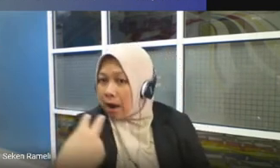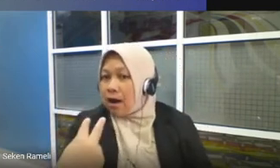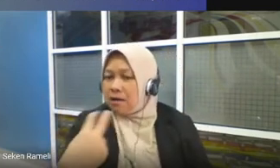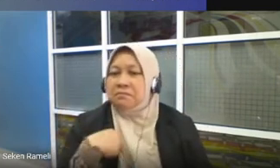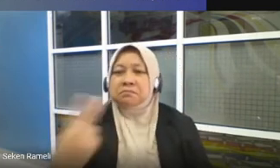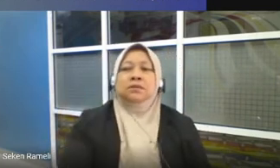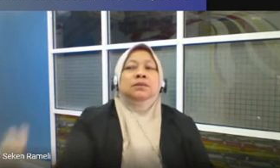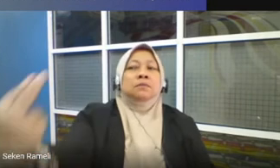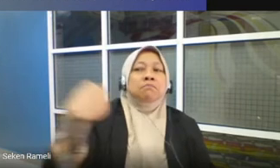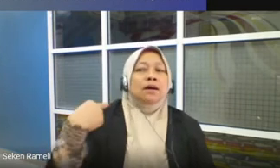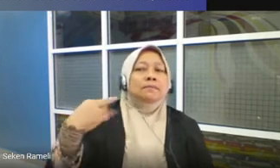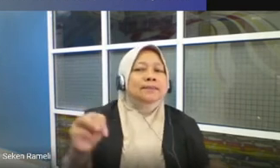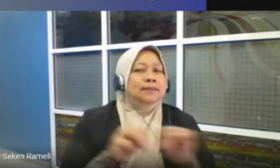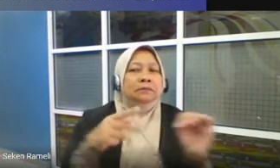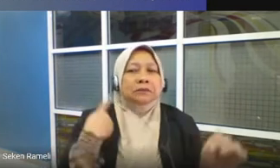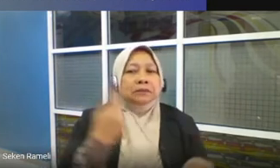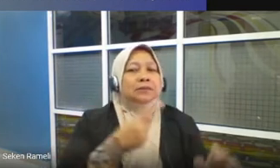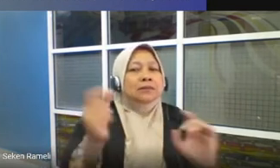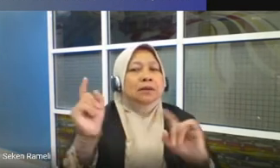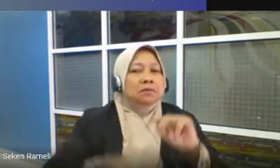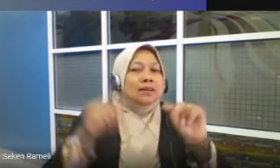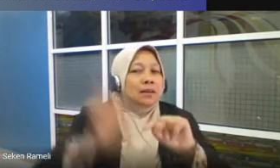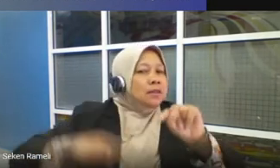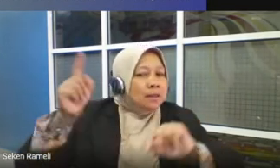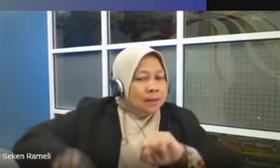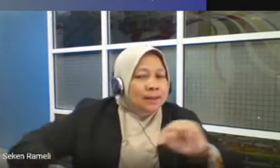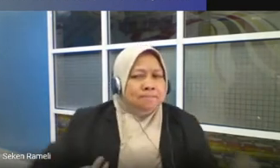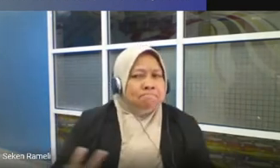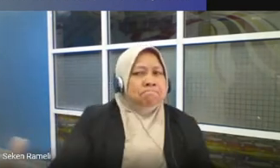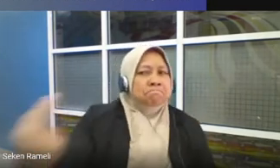itu nampak kita ni tak ada berkeupayaan ataupun kita